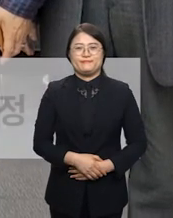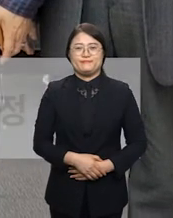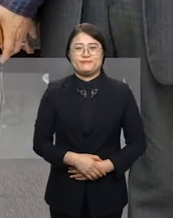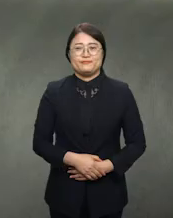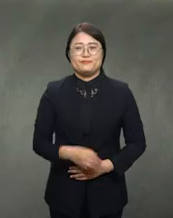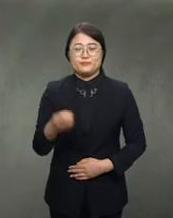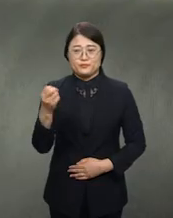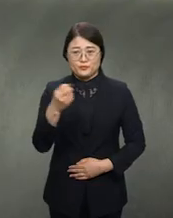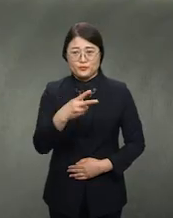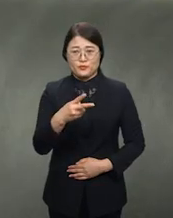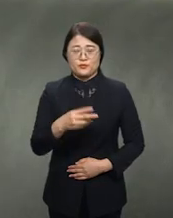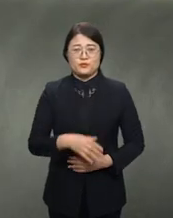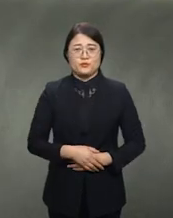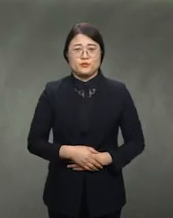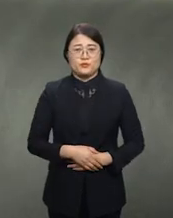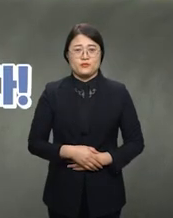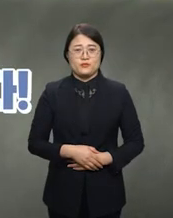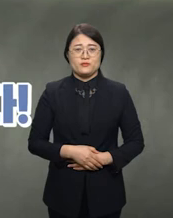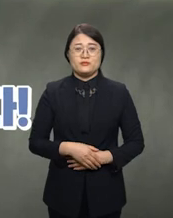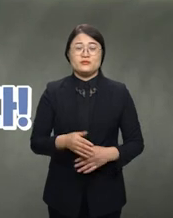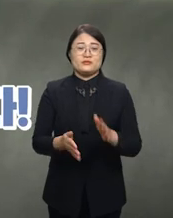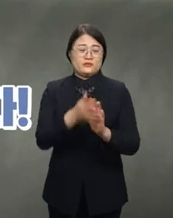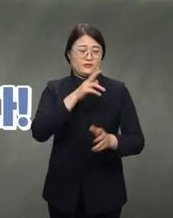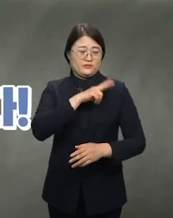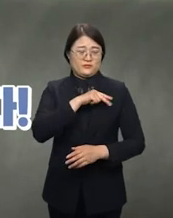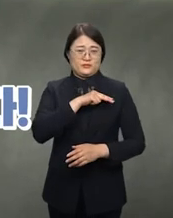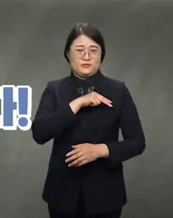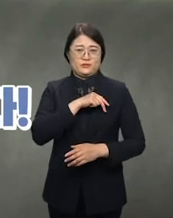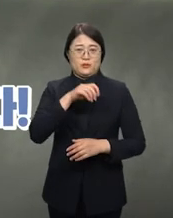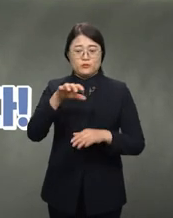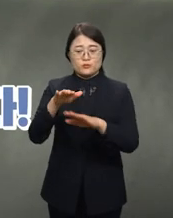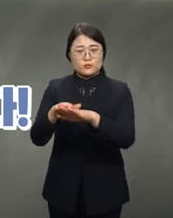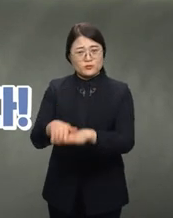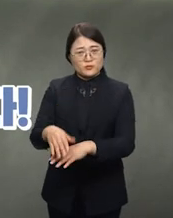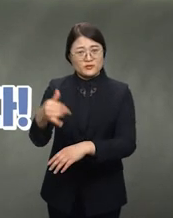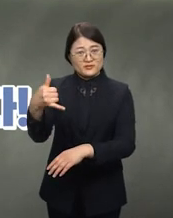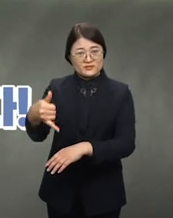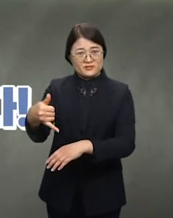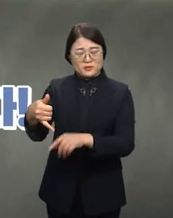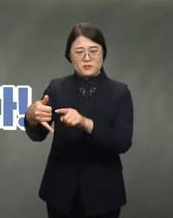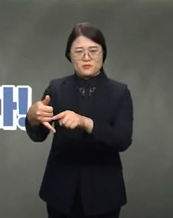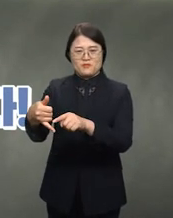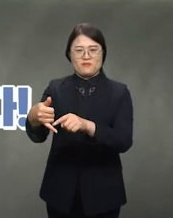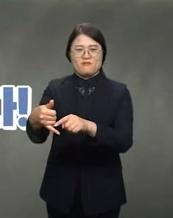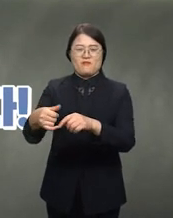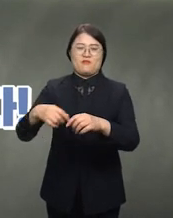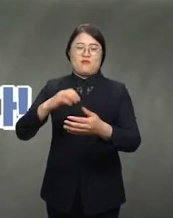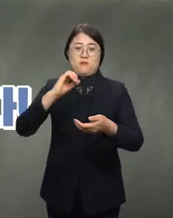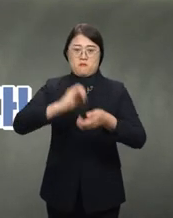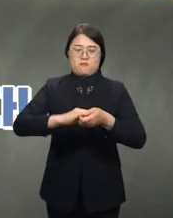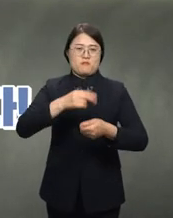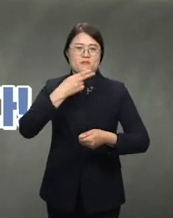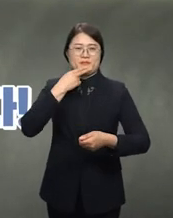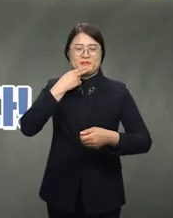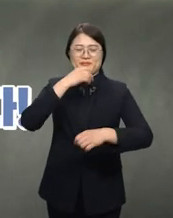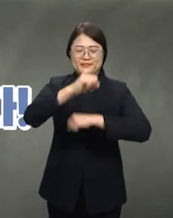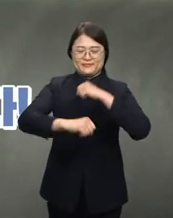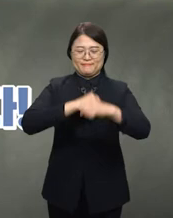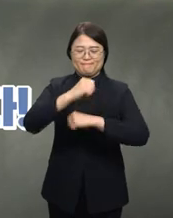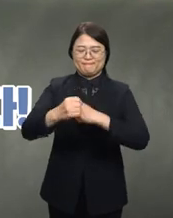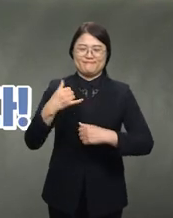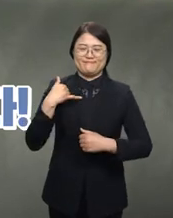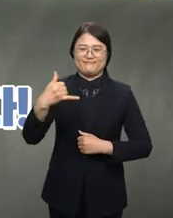또 지회장실의 전화를 상담 전화로 전화를 해서 언제든지 회장님들과